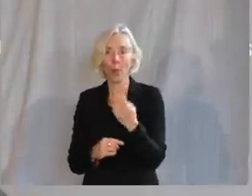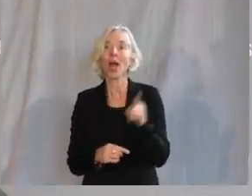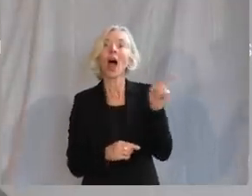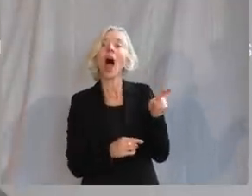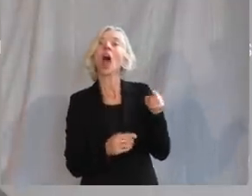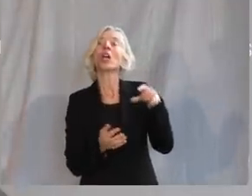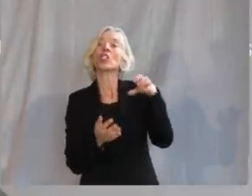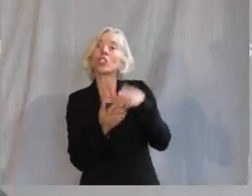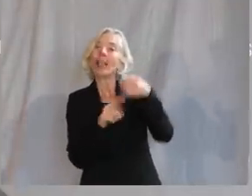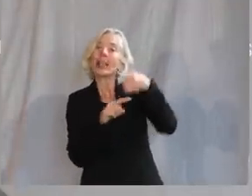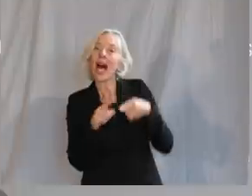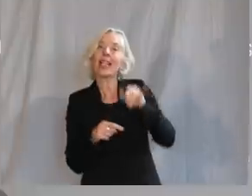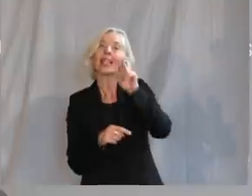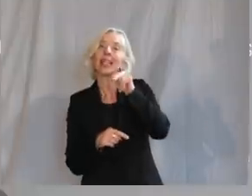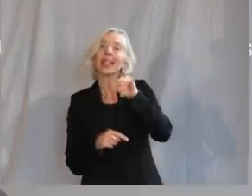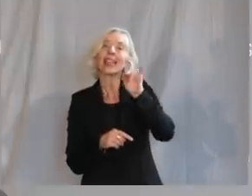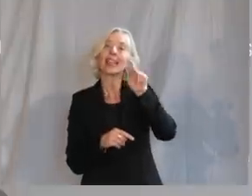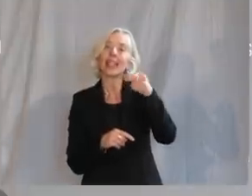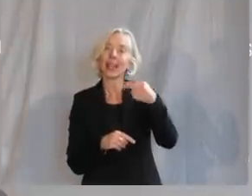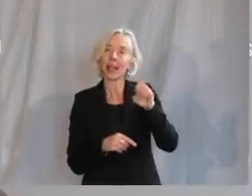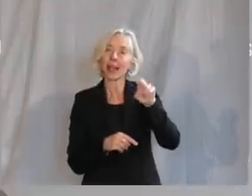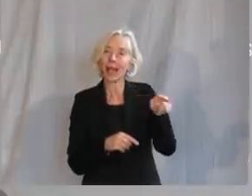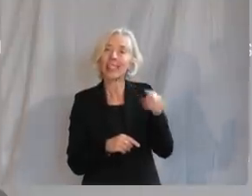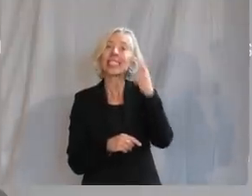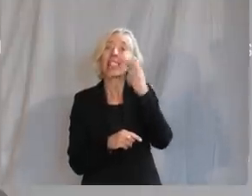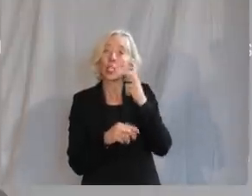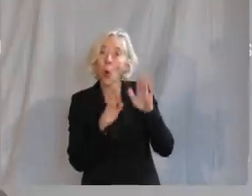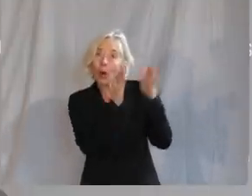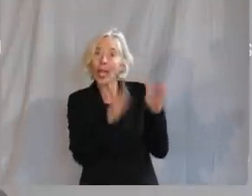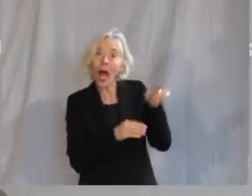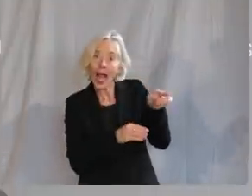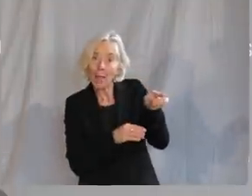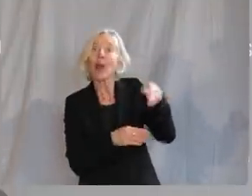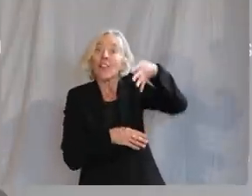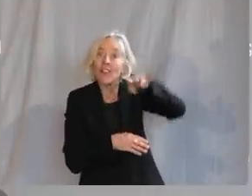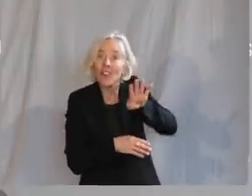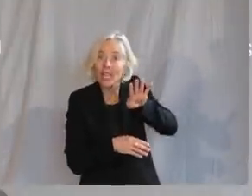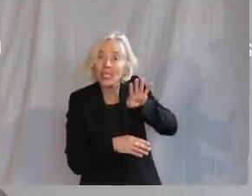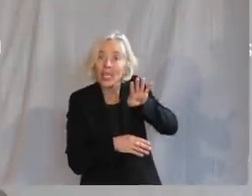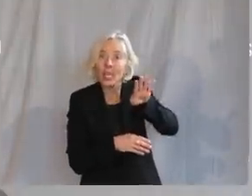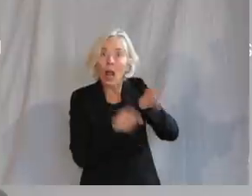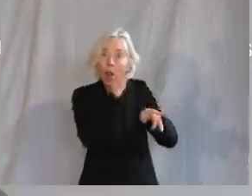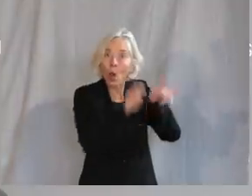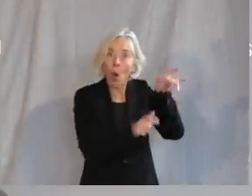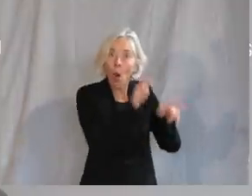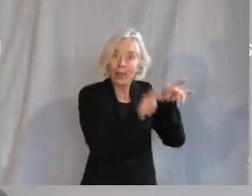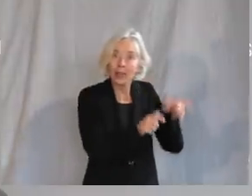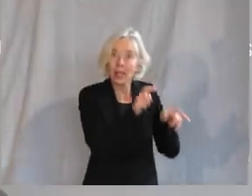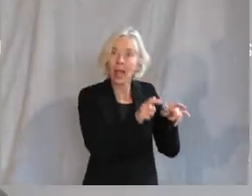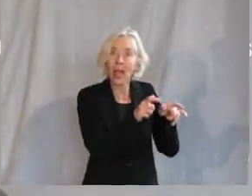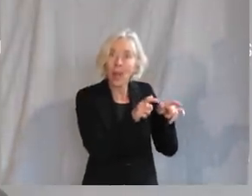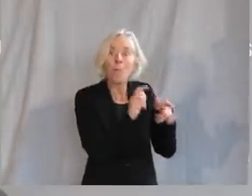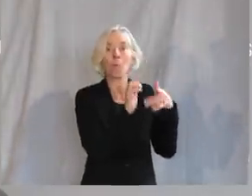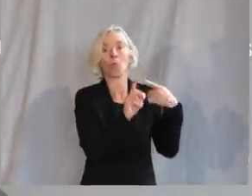Inningen bedingt, wo 14 Bewohnerinnen und Bewohner und 5 Personen aus dem Personalbereich positiv